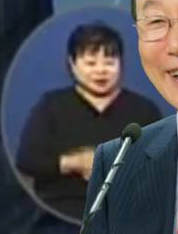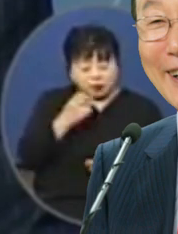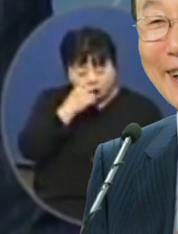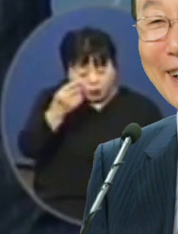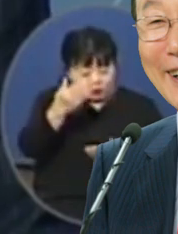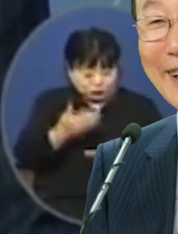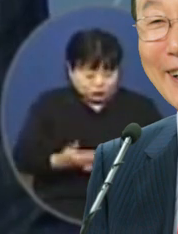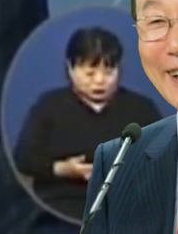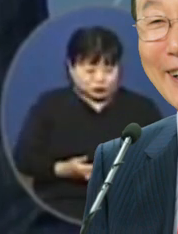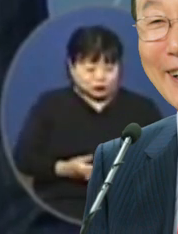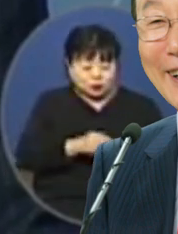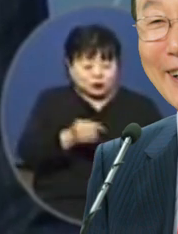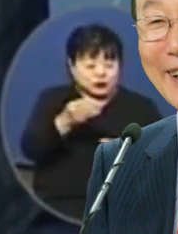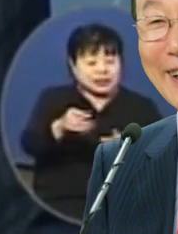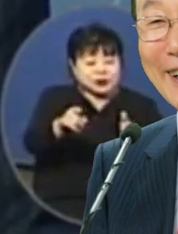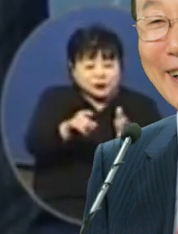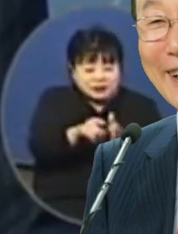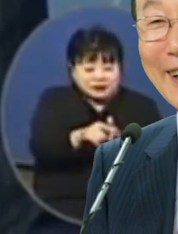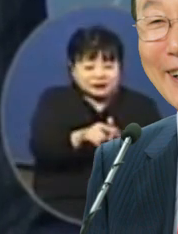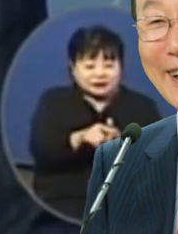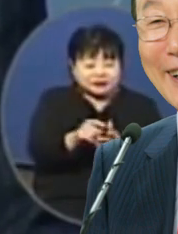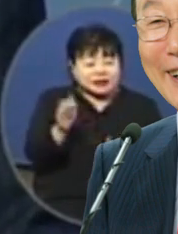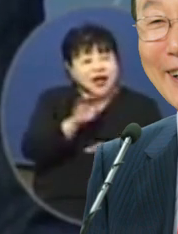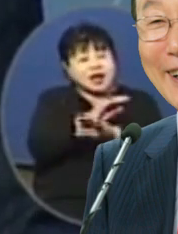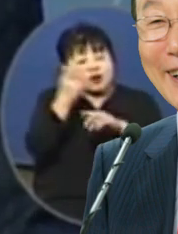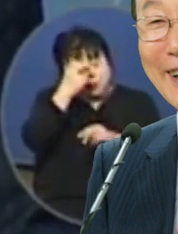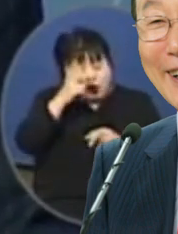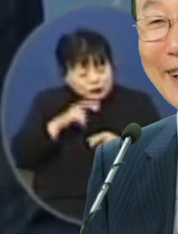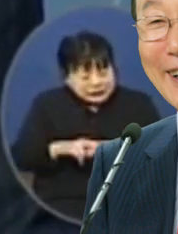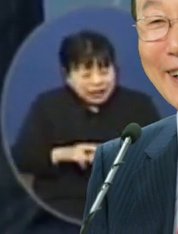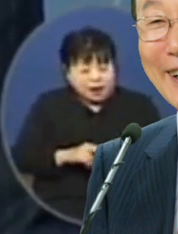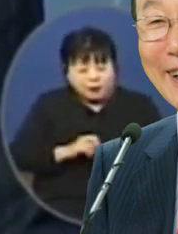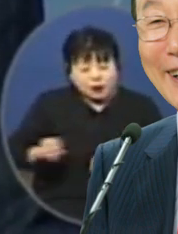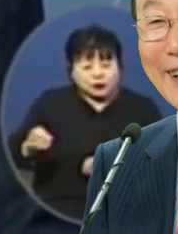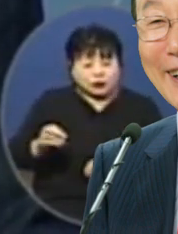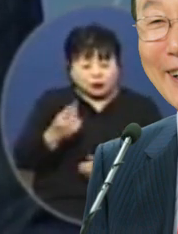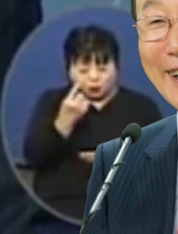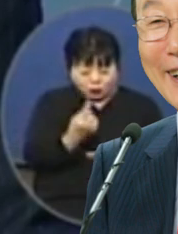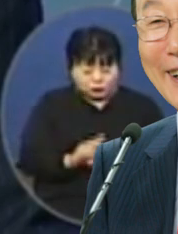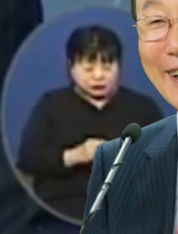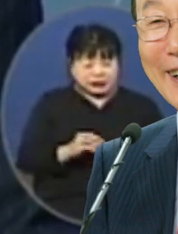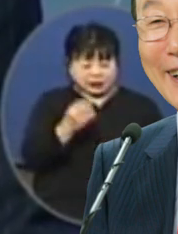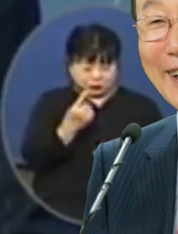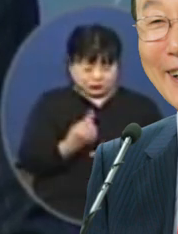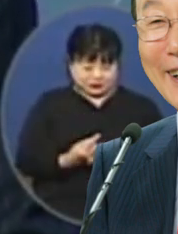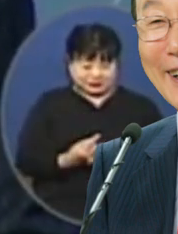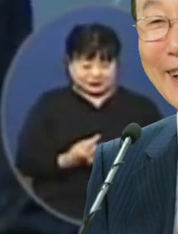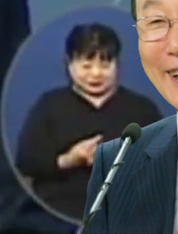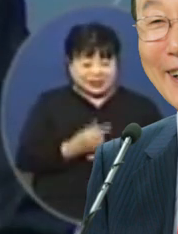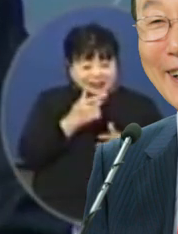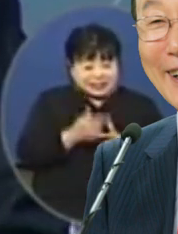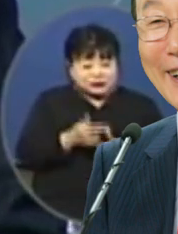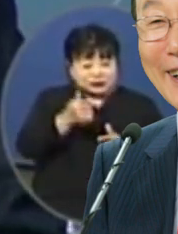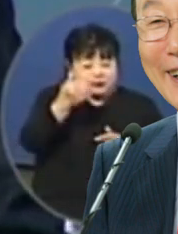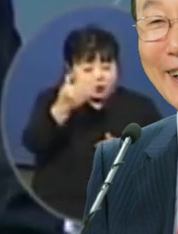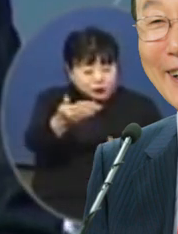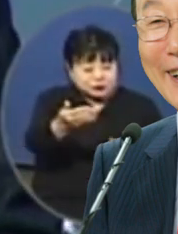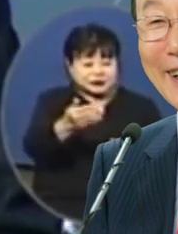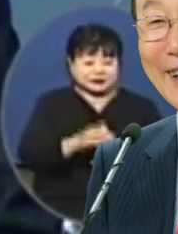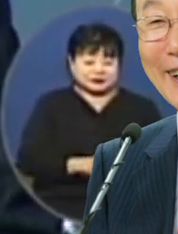보호하고 여러분을 건지기 위해서 하늘 보좌 버리고 떠나서 이 땅에 오셨고 예수님이